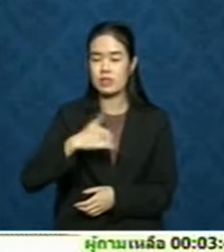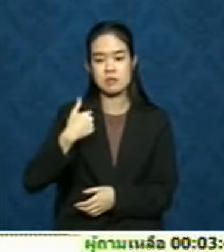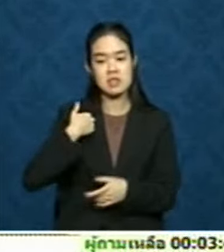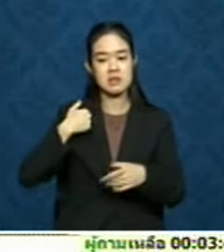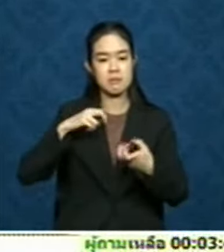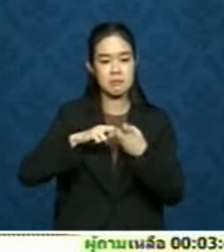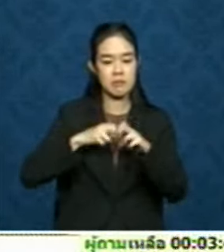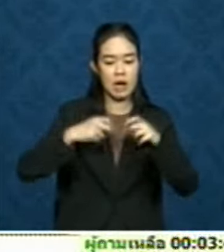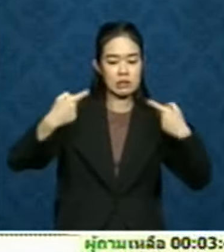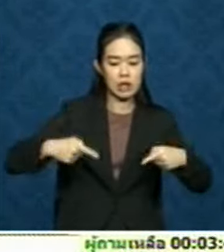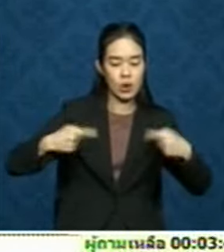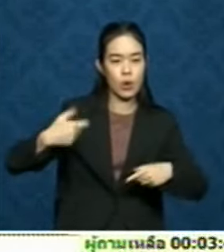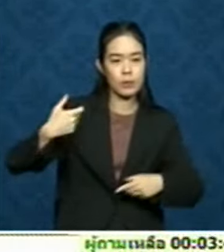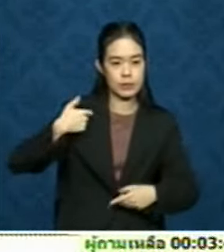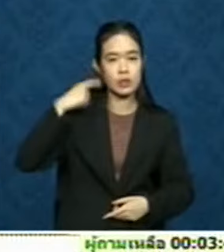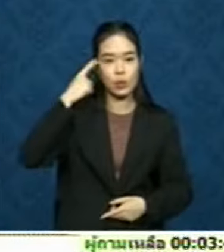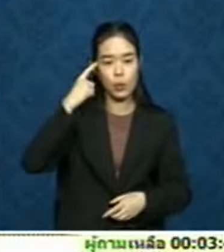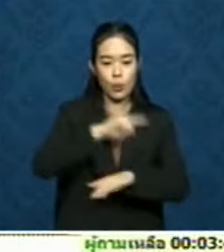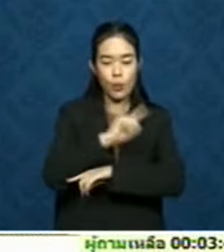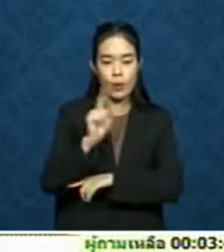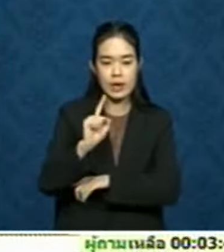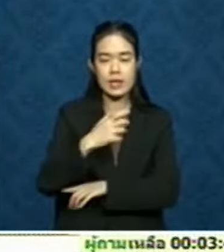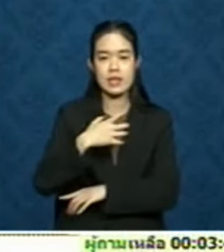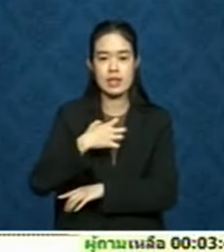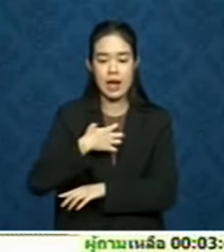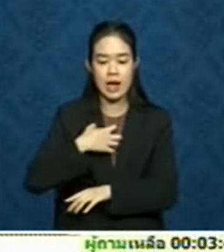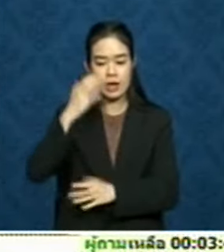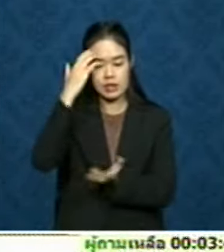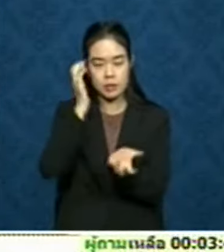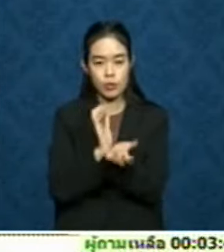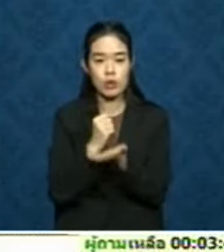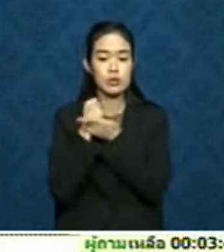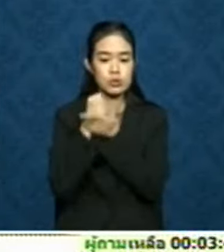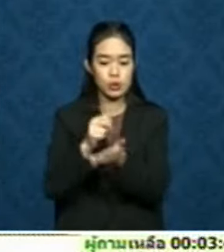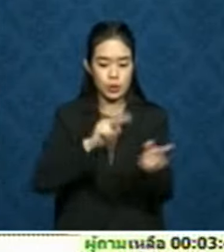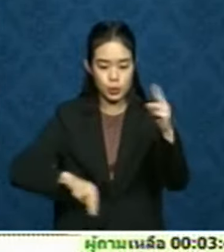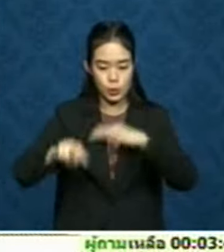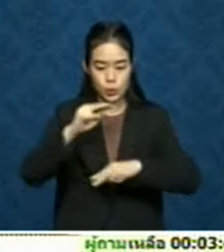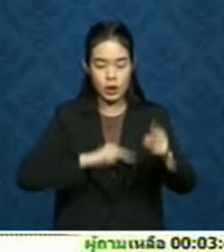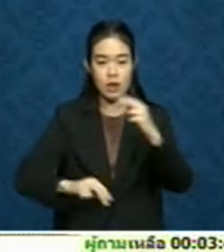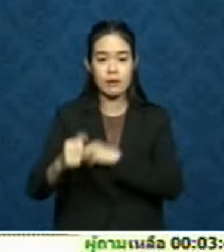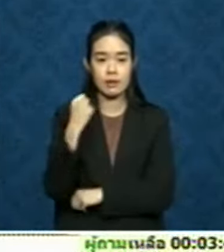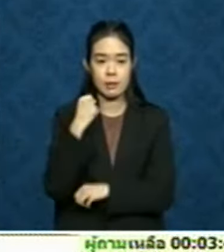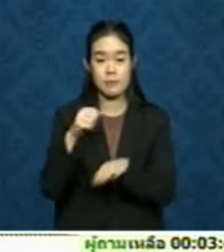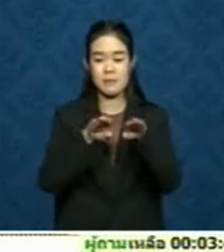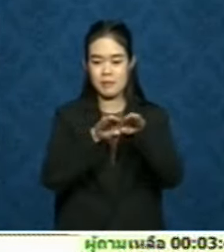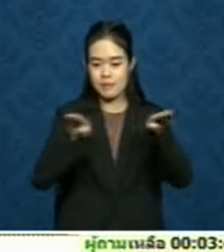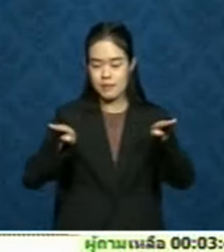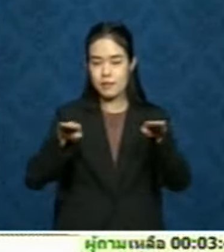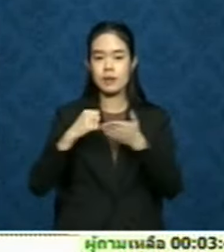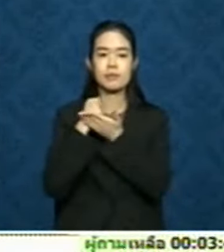าะแว้งกันนะครับอย่างไรก็ตามมาตรการเหล่านี้เป็นหนึ่งในมาตรการที่จะช่วยเหลือหรือป้องกันเท่